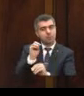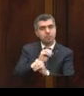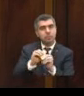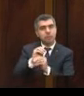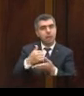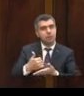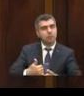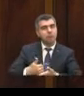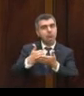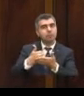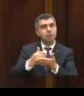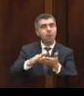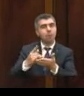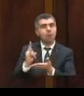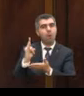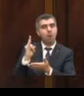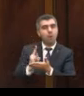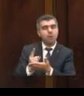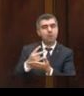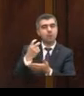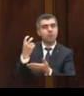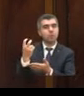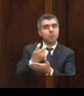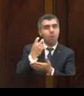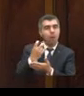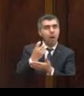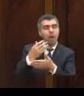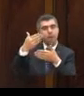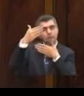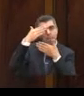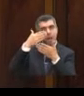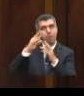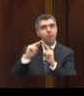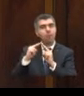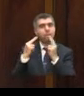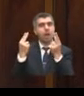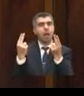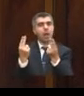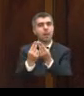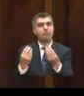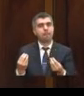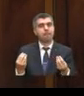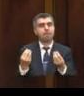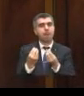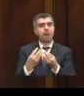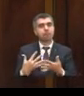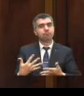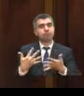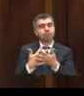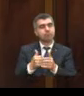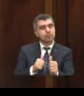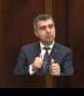سياحتنا والحفاظ على موقعنا كبلد سياحي غني ومتنوع، كل هذا في إطار التعبئة